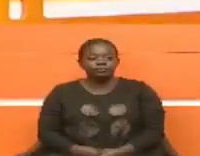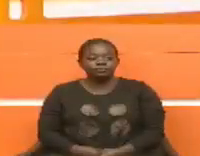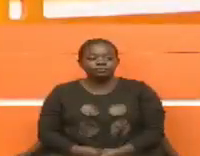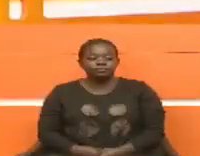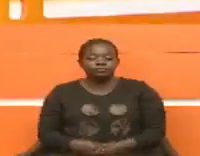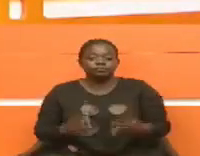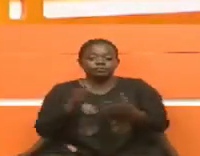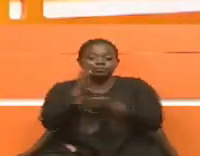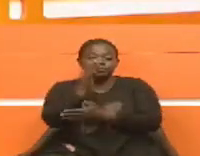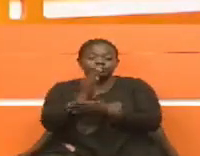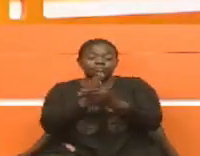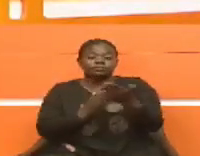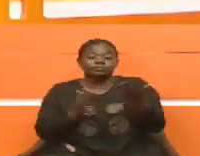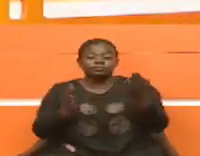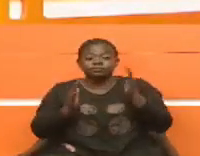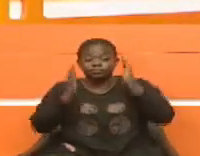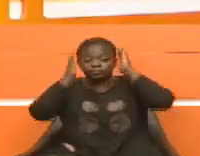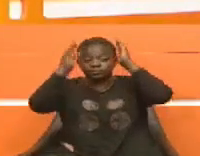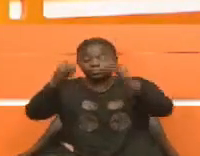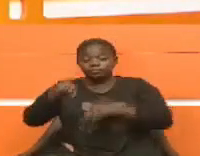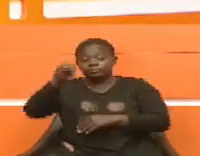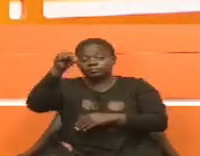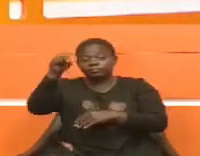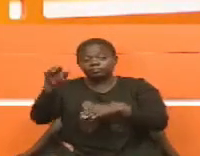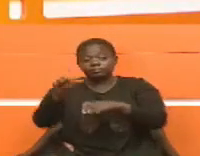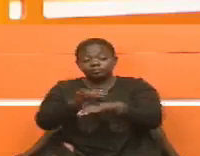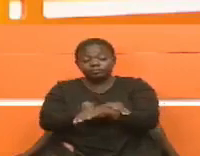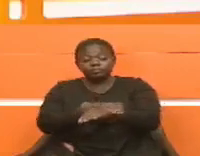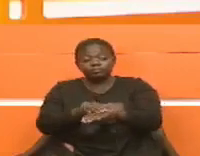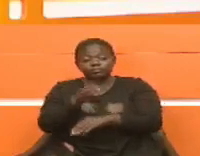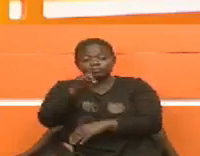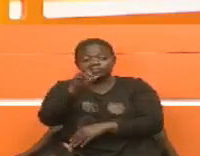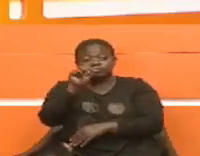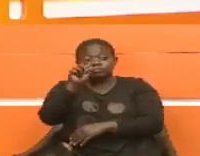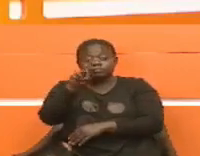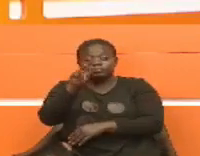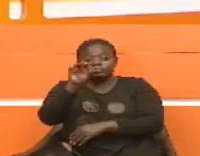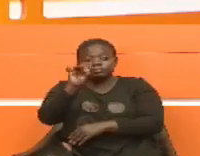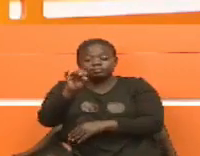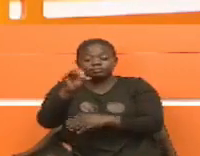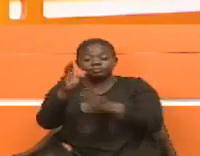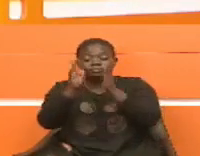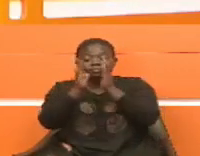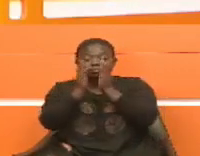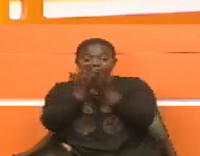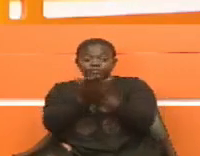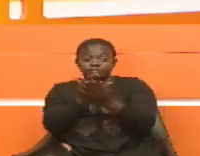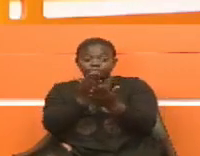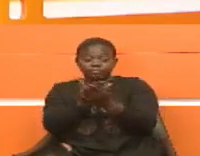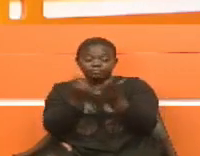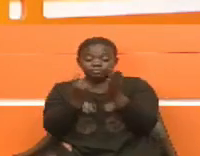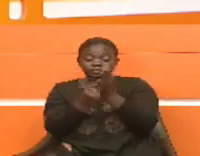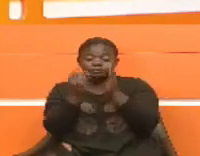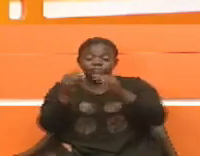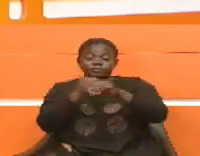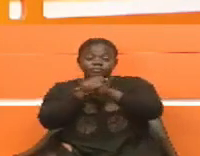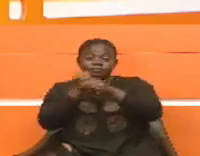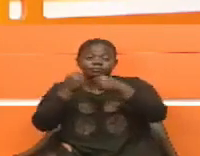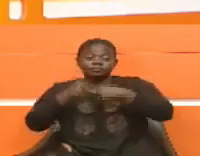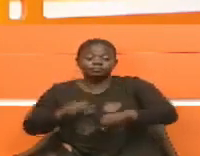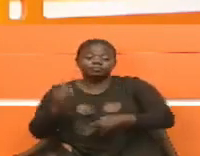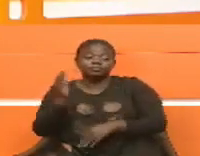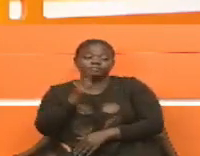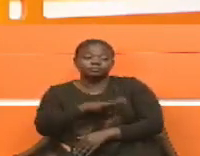Mu kitundu kino omulabirizi wa North Buganda Field David Ssemwogerere ono asabye bannayuganda okwewalira ddala ebikolwa